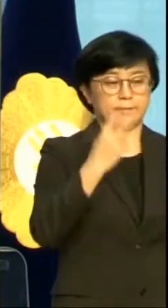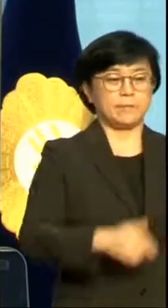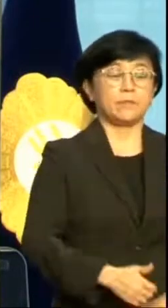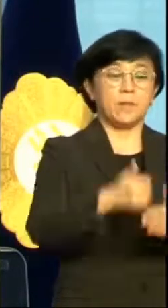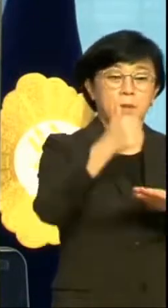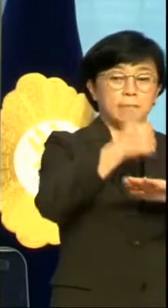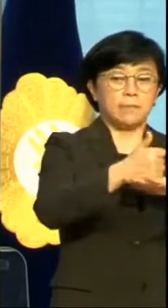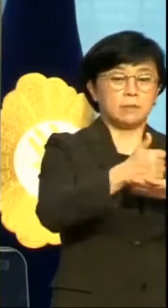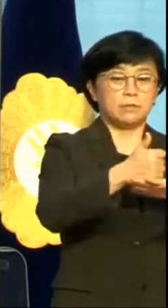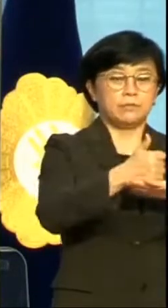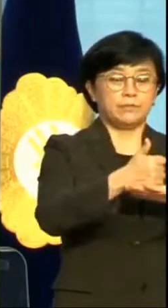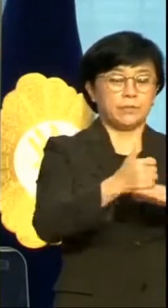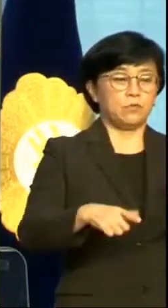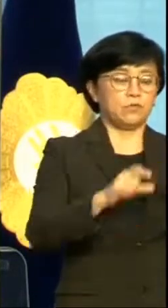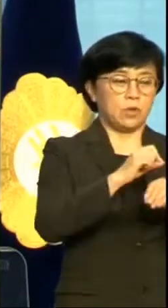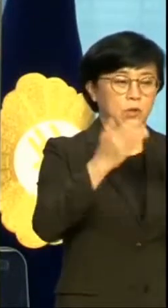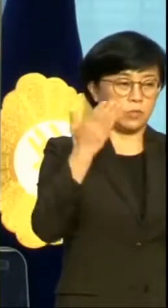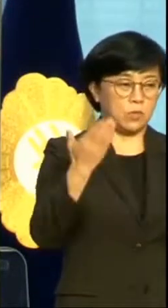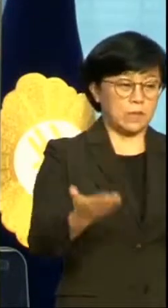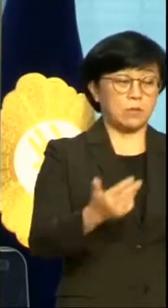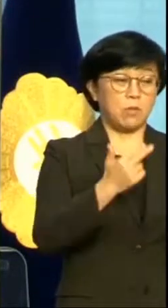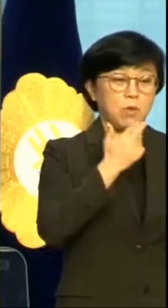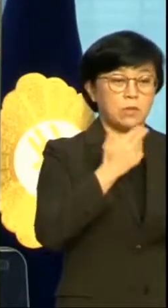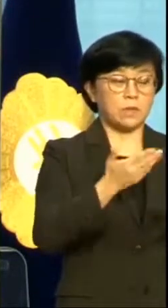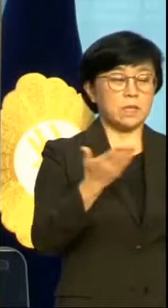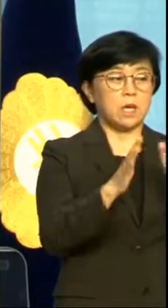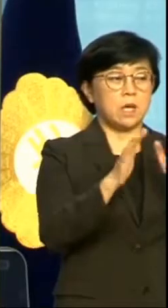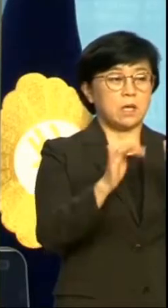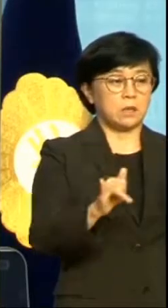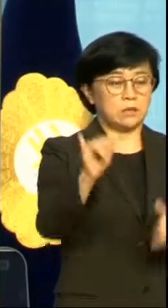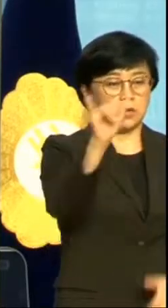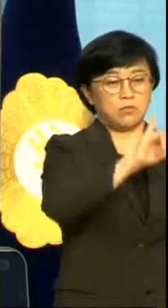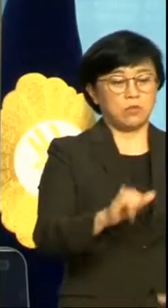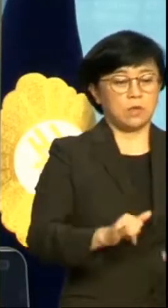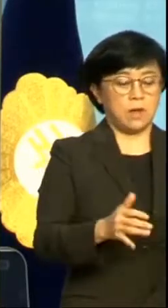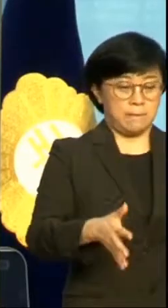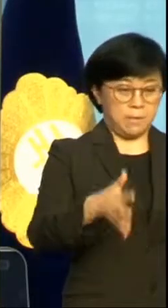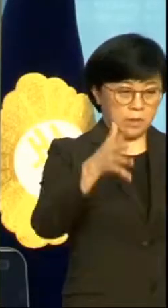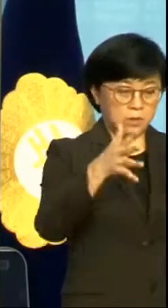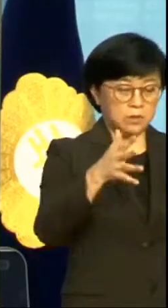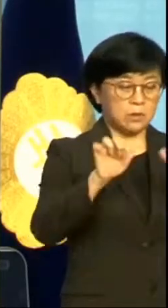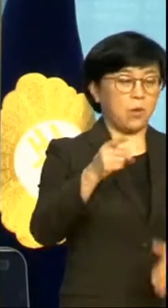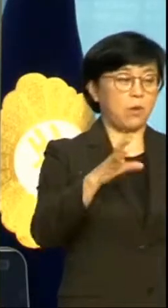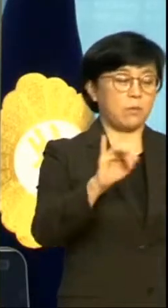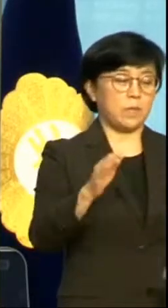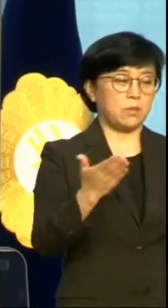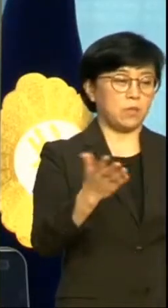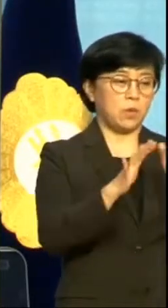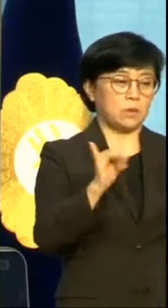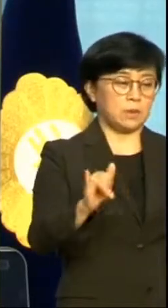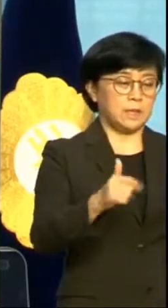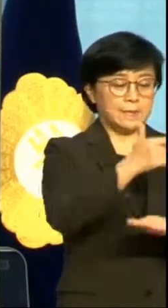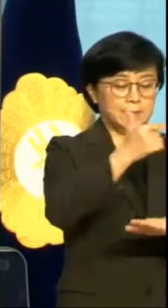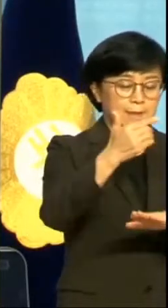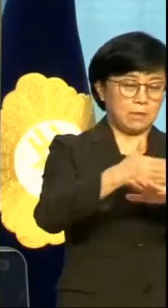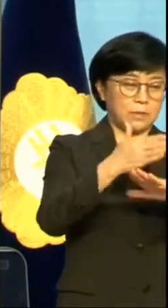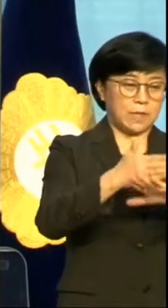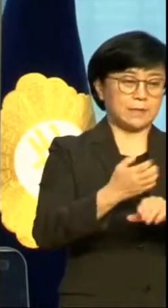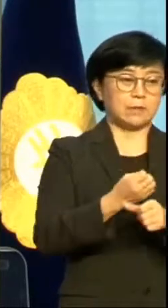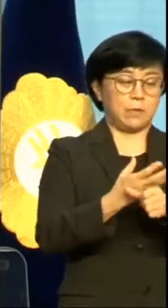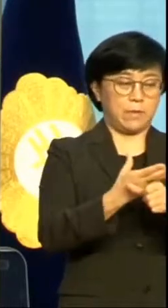그토록 추석 연휴 기간에도 쉬지 않고 근무하시는 전국의 아파트 경비 노동자 분들께 깊은 감사의 인사를